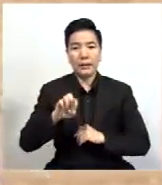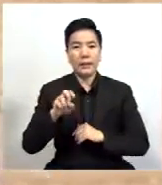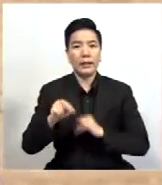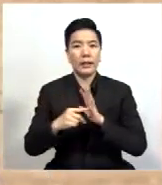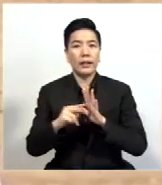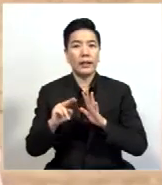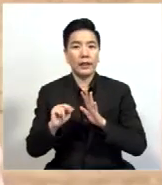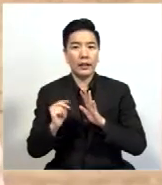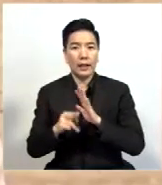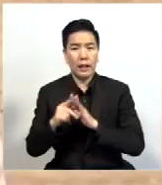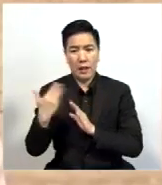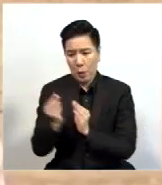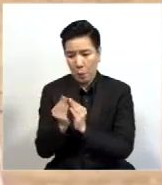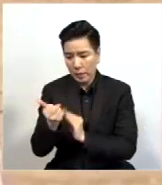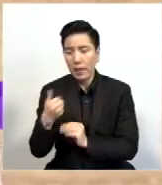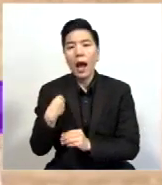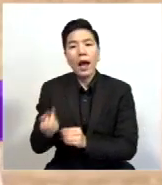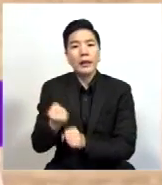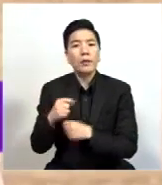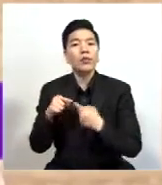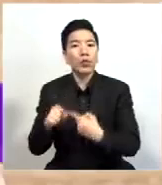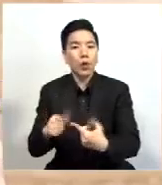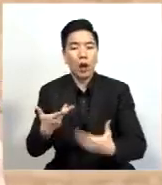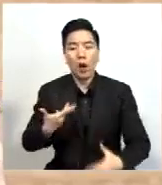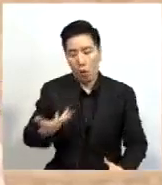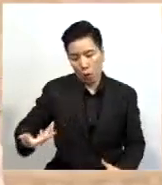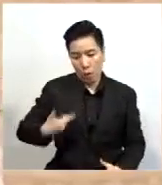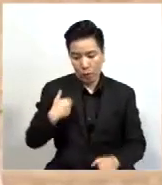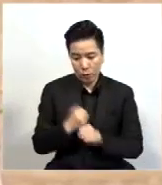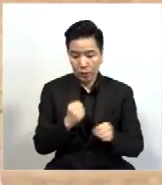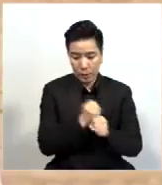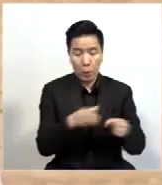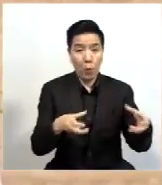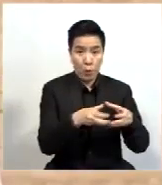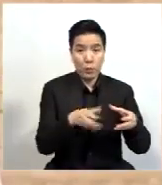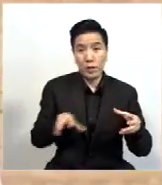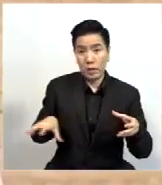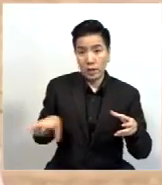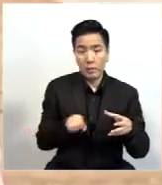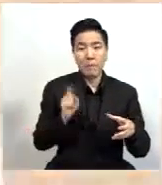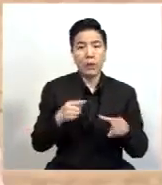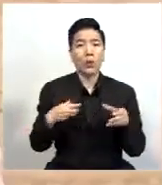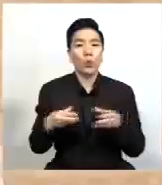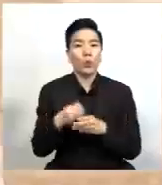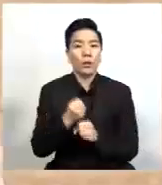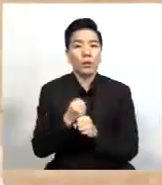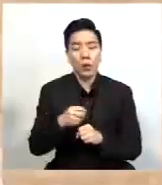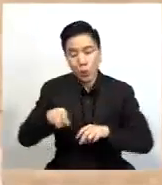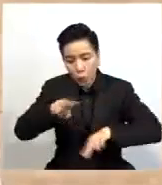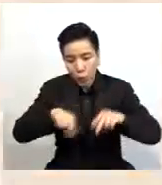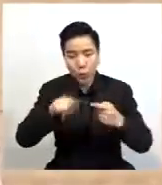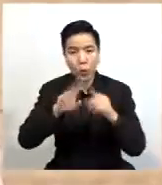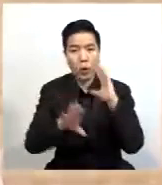คะแนนดีก็อยากจะให้ทำงานการเมืองในพื้นที่ต่อแล้วก็ขอมาสมัครเป็นคณะทำงานก็ตั้งเป็นคณะทำงานโดยดู